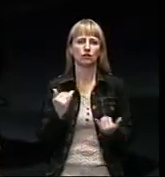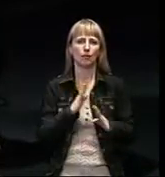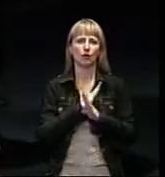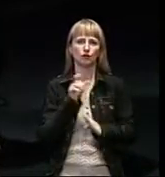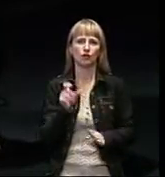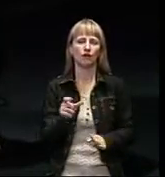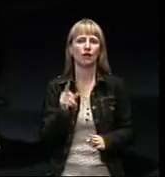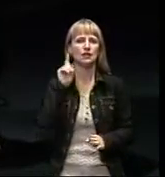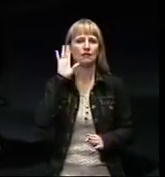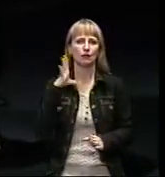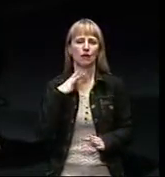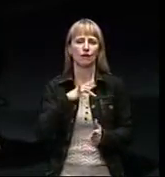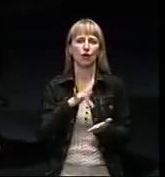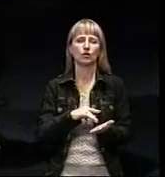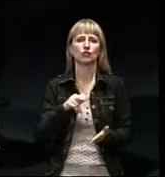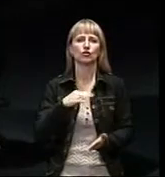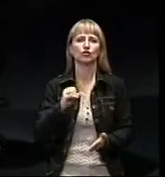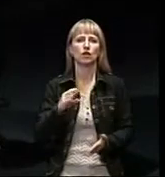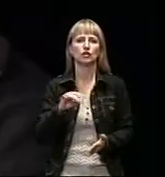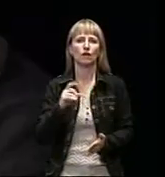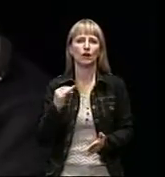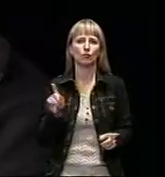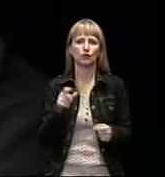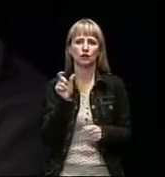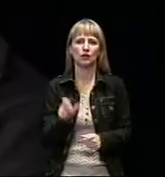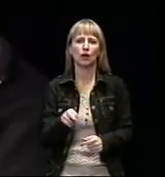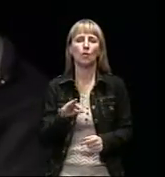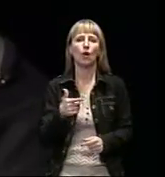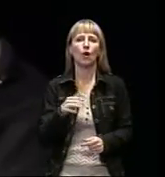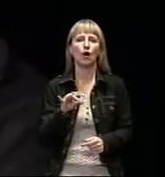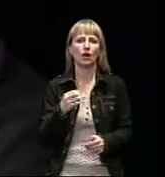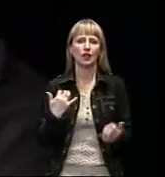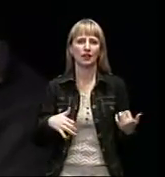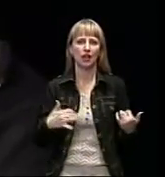был в городе, джазовый музыкант. Юрий Погорелый – гитары.